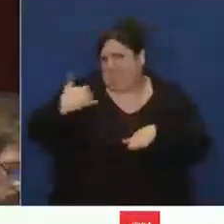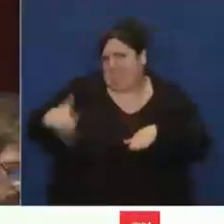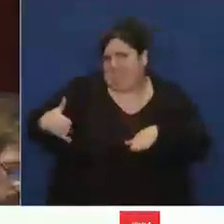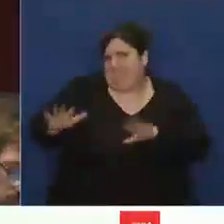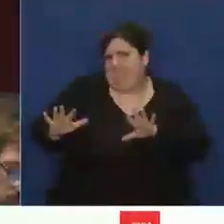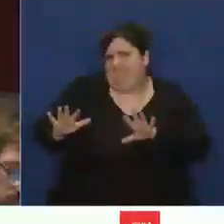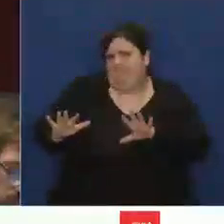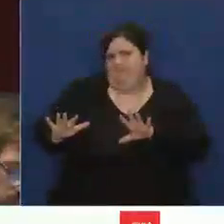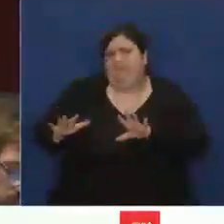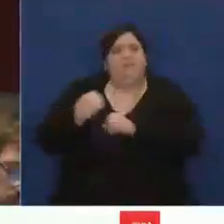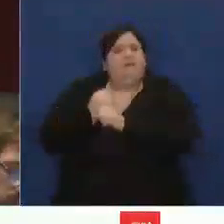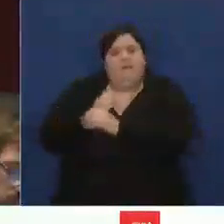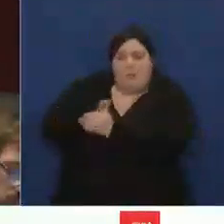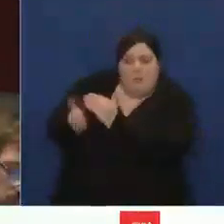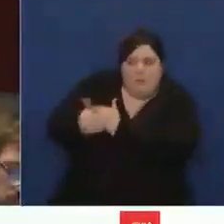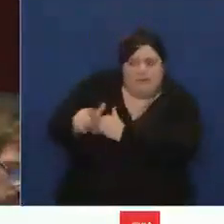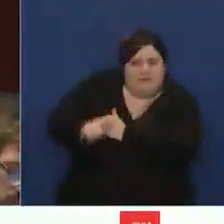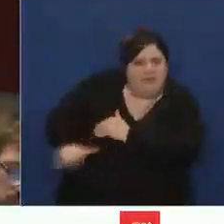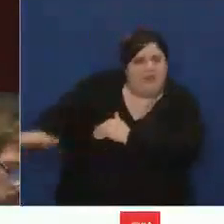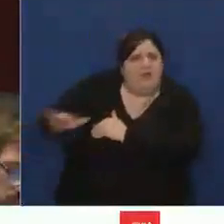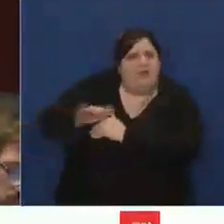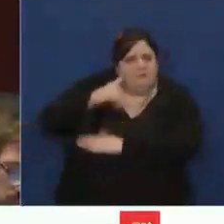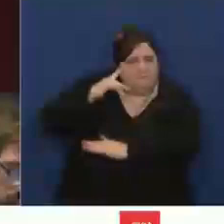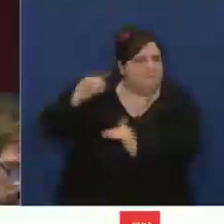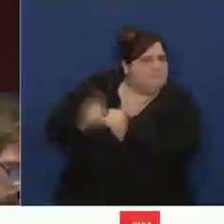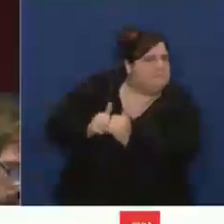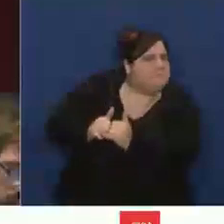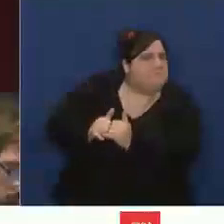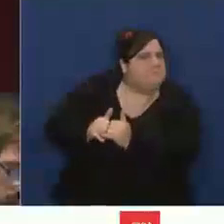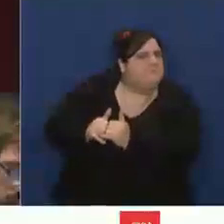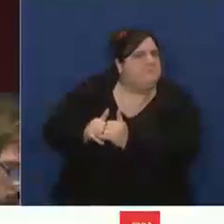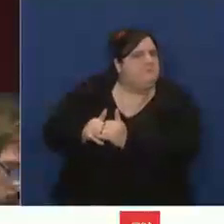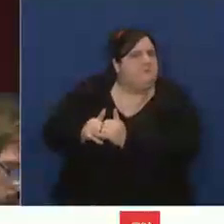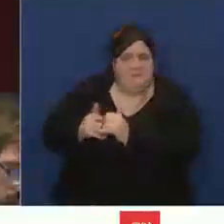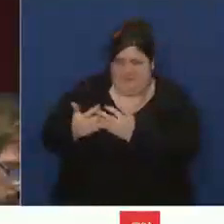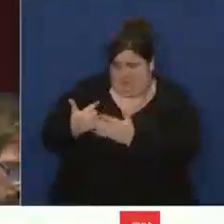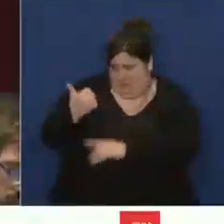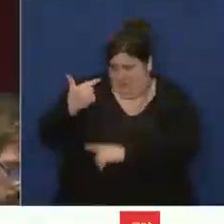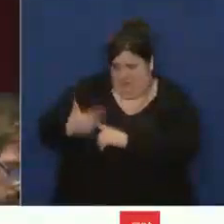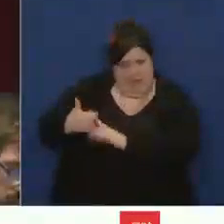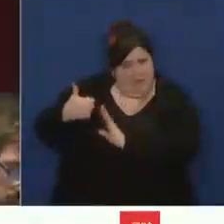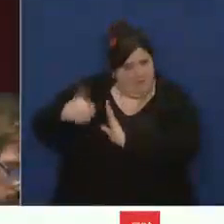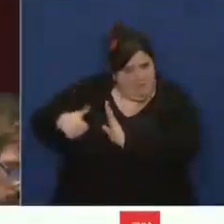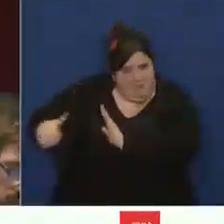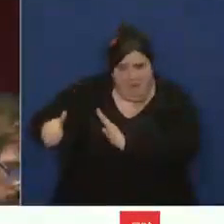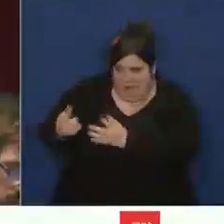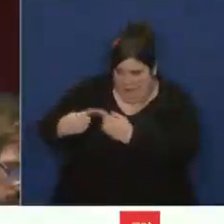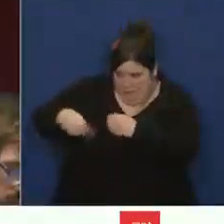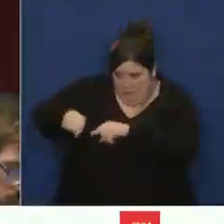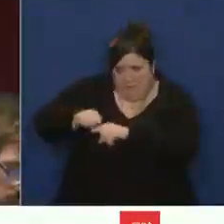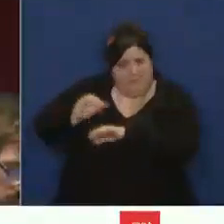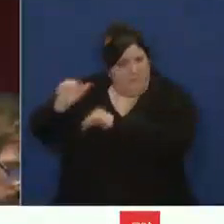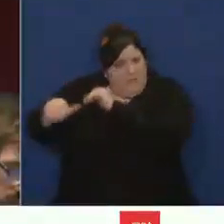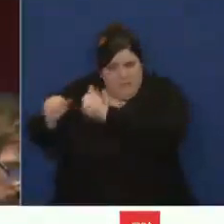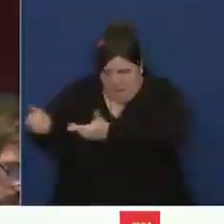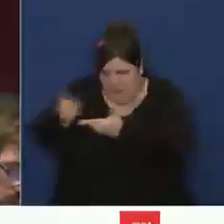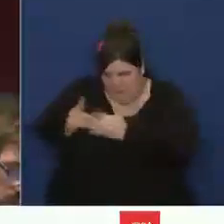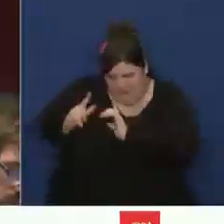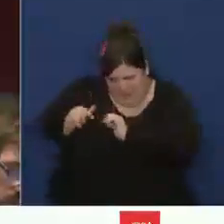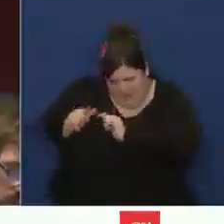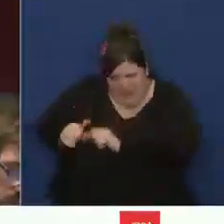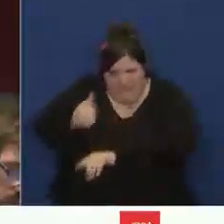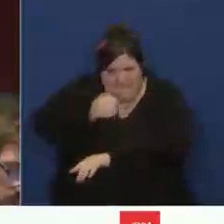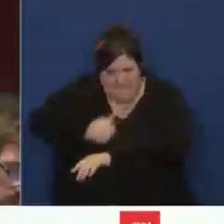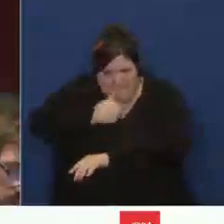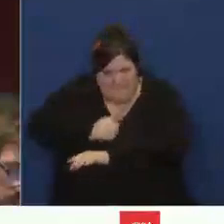finalement dans l'ombre 2 fois par mois de cette commission d'appel d'offres qui